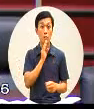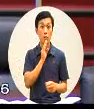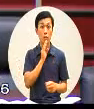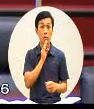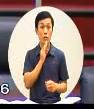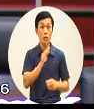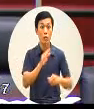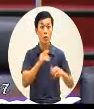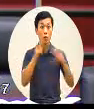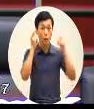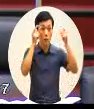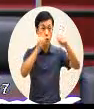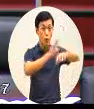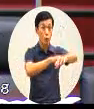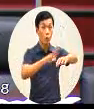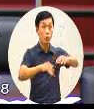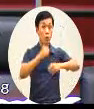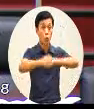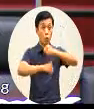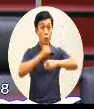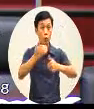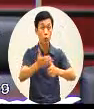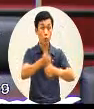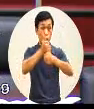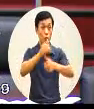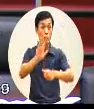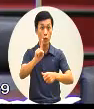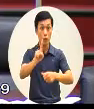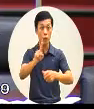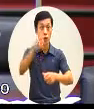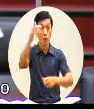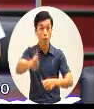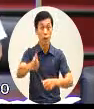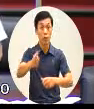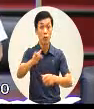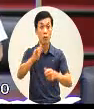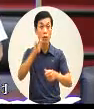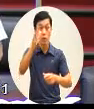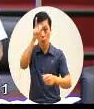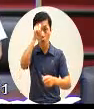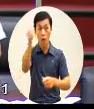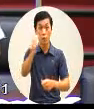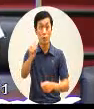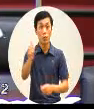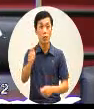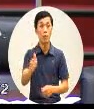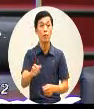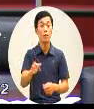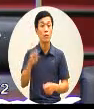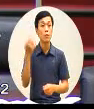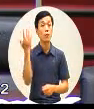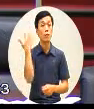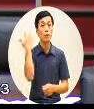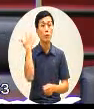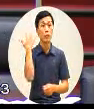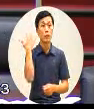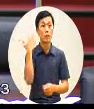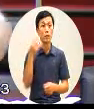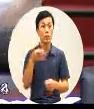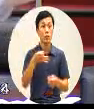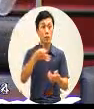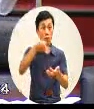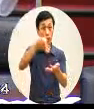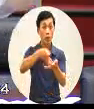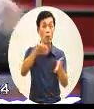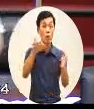高雄遮阳活动中心啦、啊，有一个主管叫黄天成啊，伊每工啊去遐签到了，